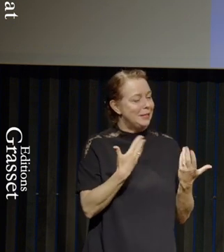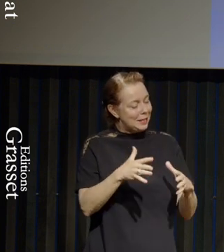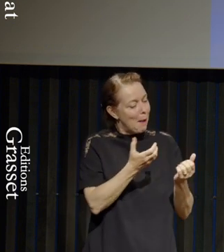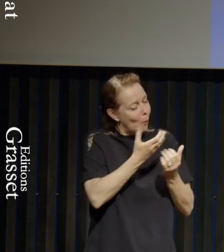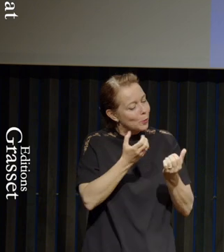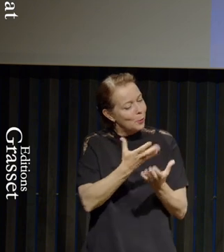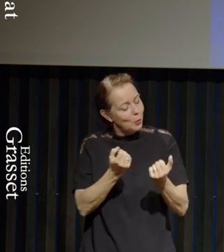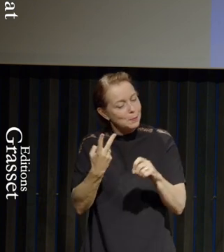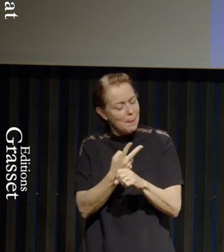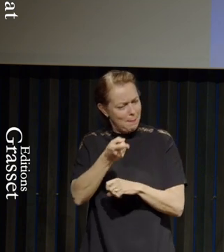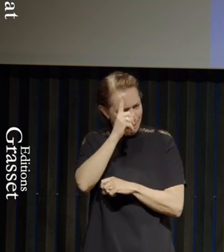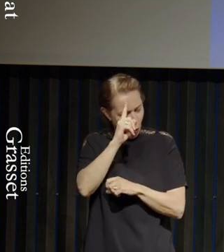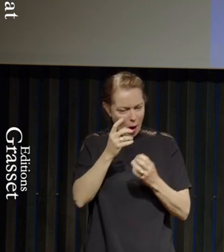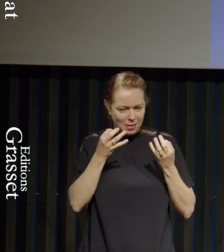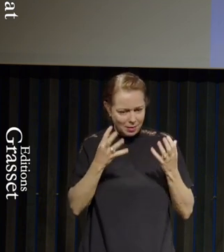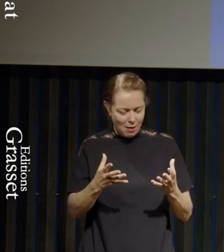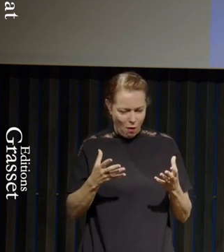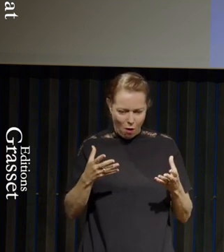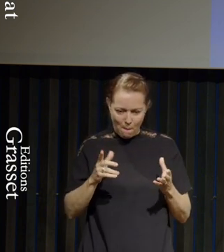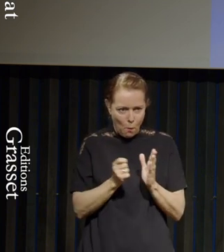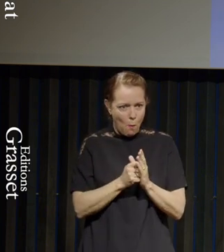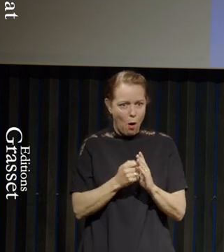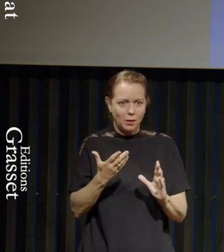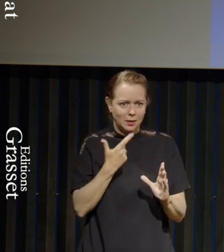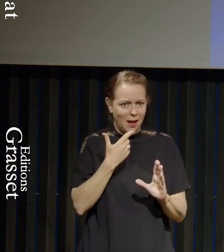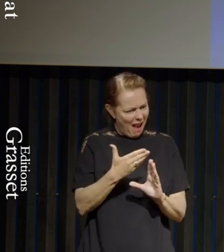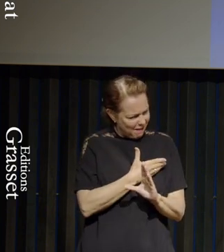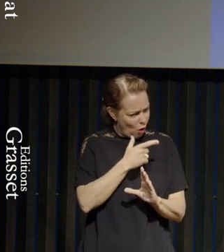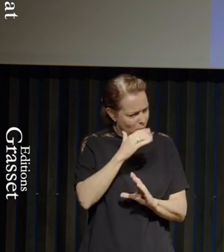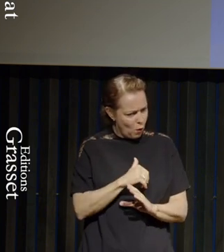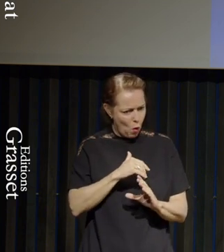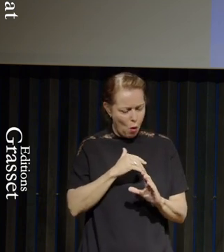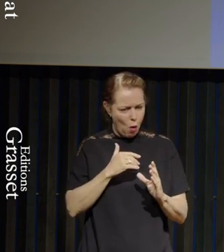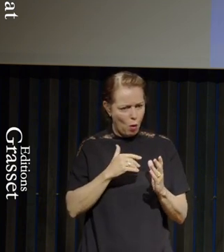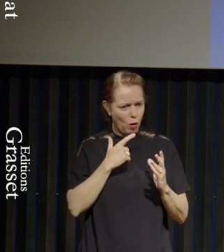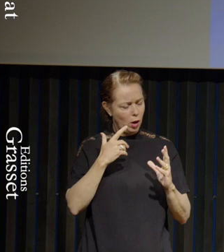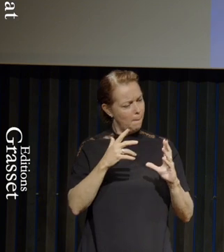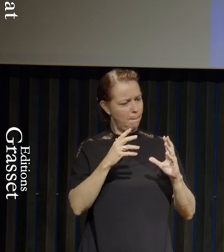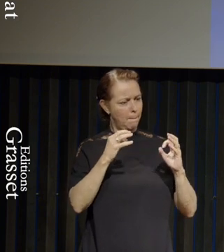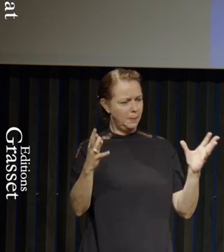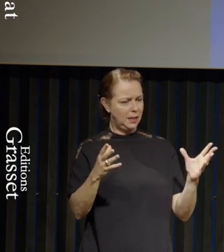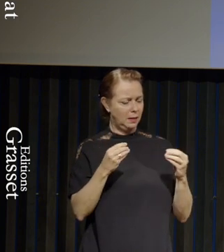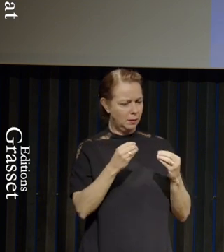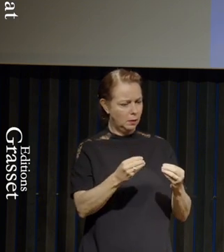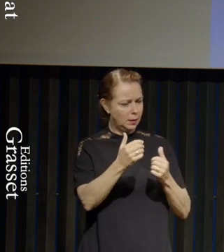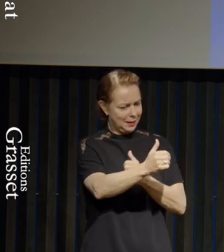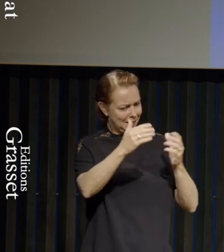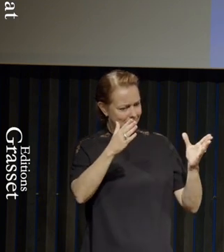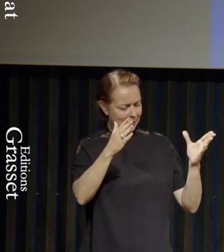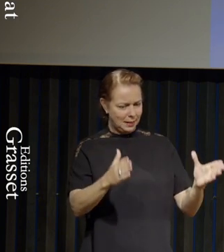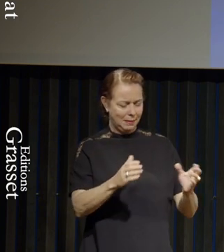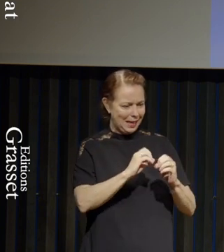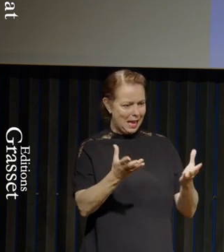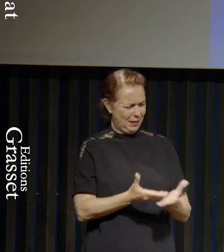avant... Pourquoi vous avez pris ce temps pour le poser dans le livre ? Est-ce qu'avant, vous vouliez d'abord poser l'univers, le cadre dans lequel vous vous posez cette